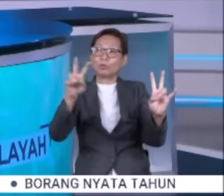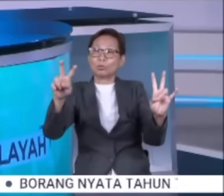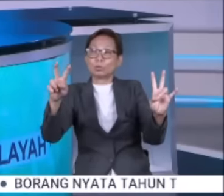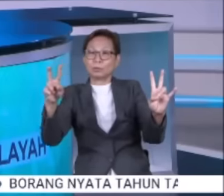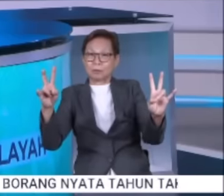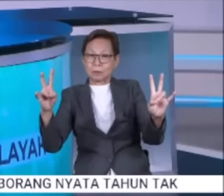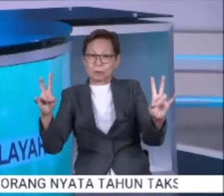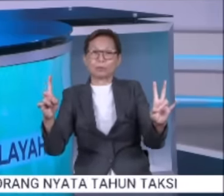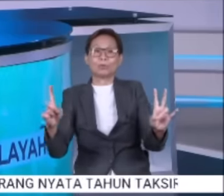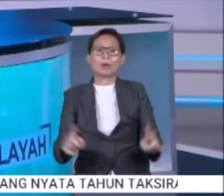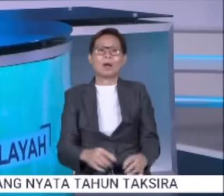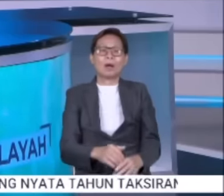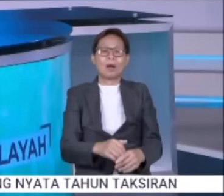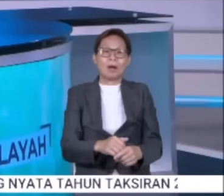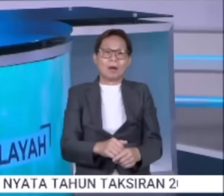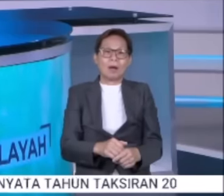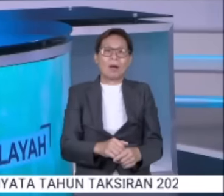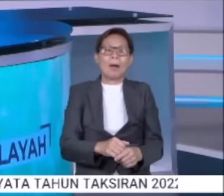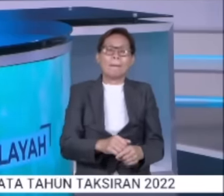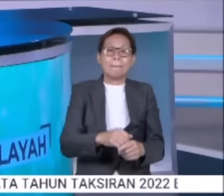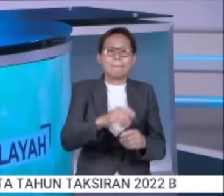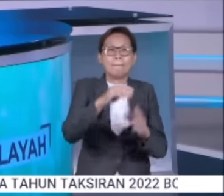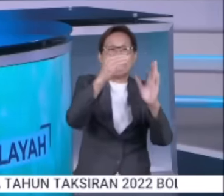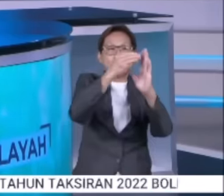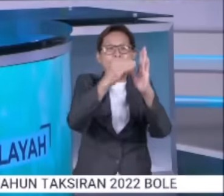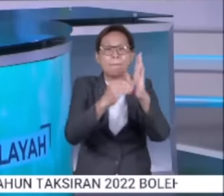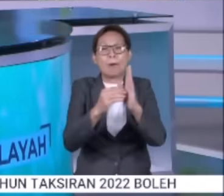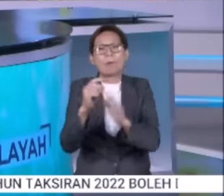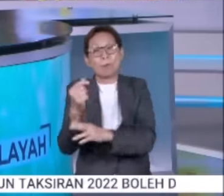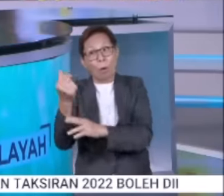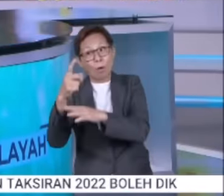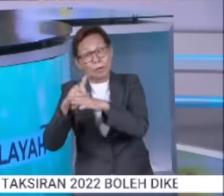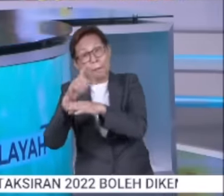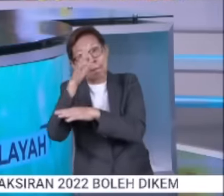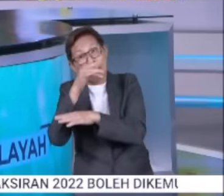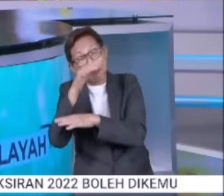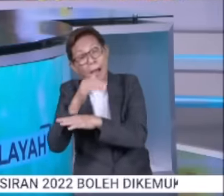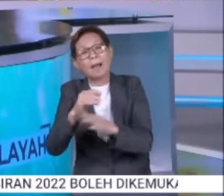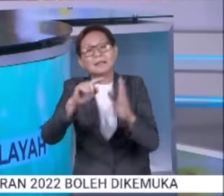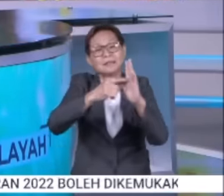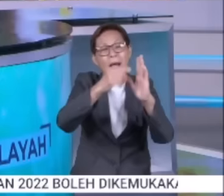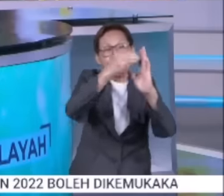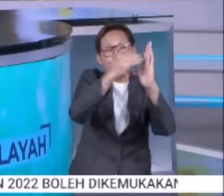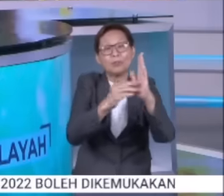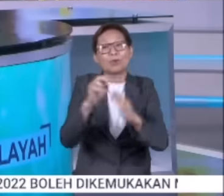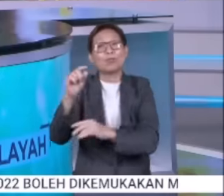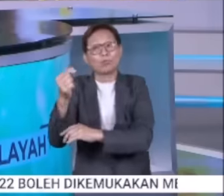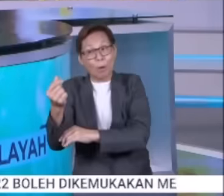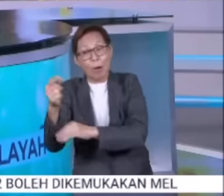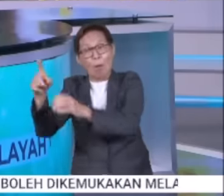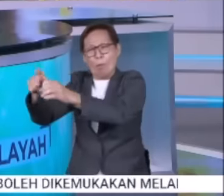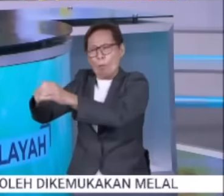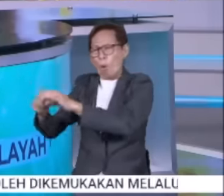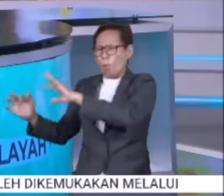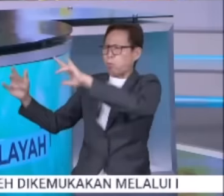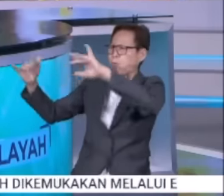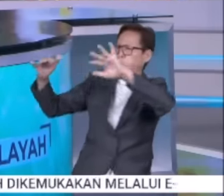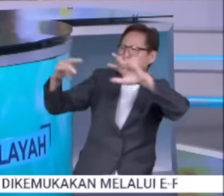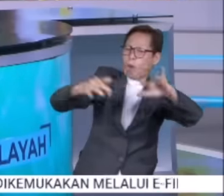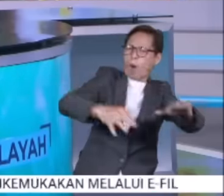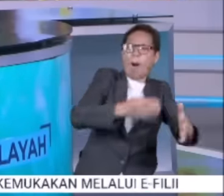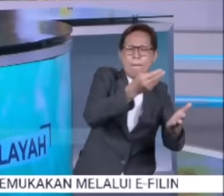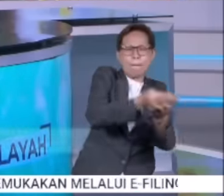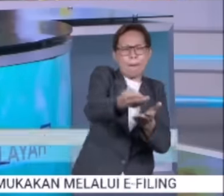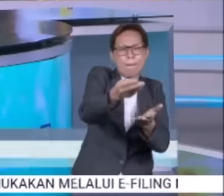Penyediaan menu rahmah beri limpahan rezeki kepada peniaga di Bazar Ramadan di Melaka. Pelaksanaan menu rahmah jadi tarikan untuk pengunjung mendapatkan